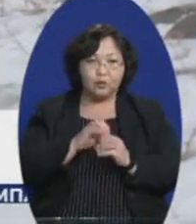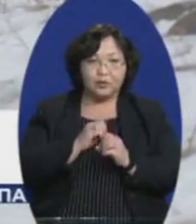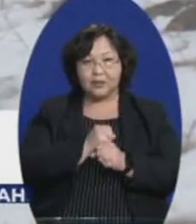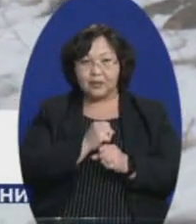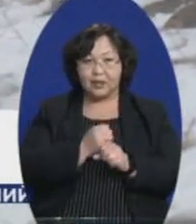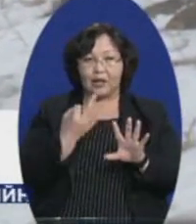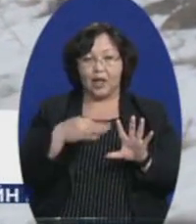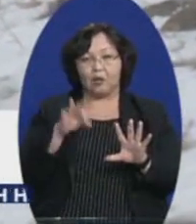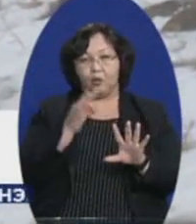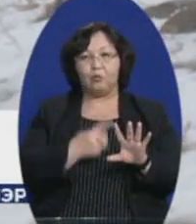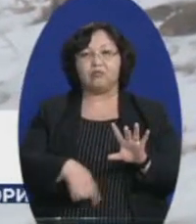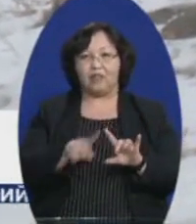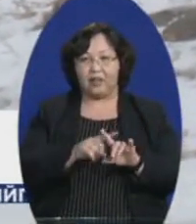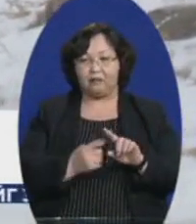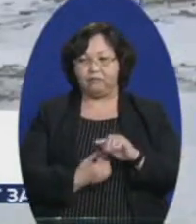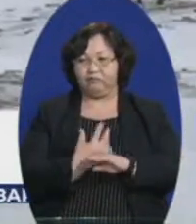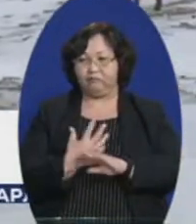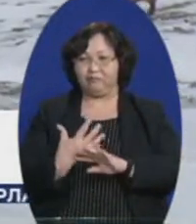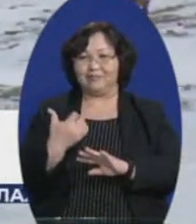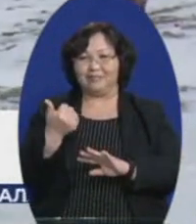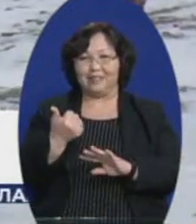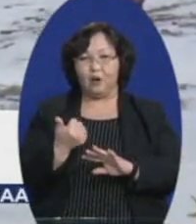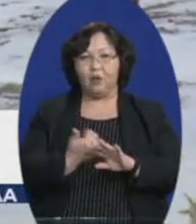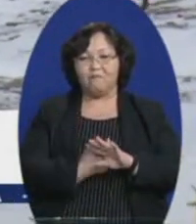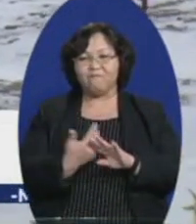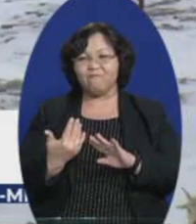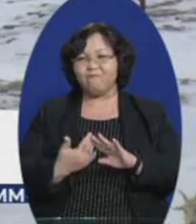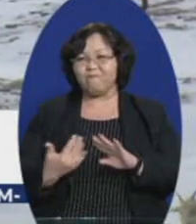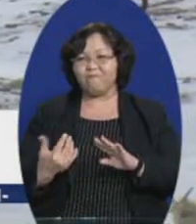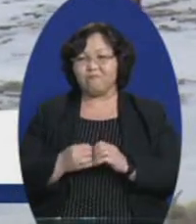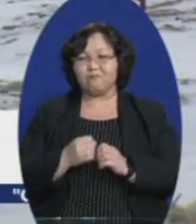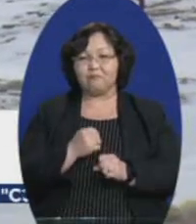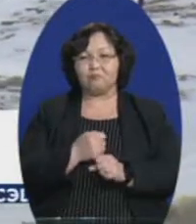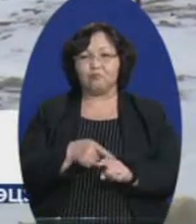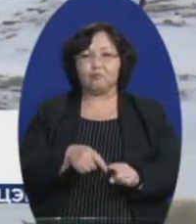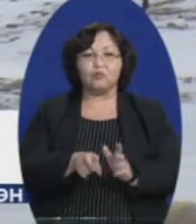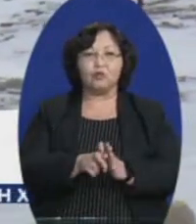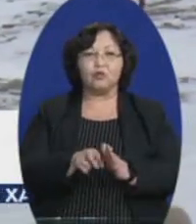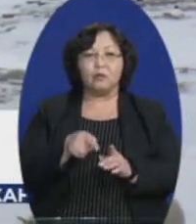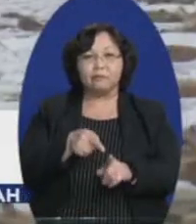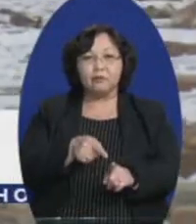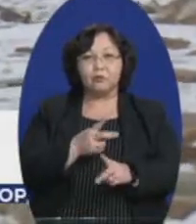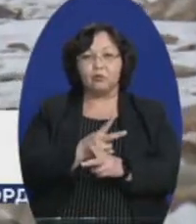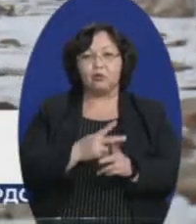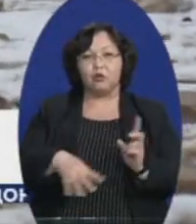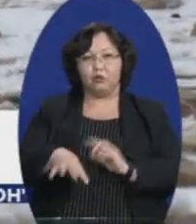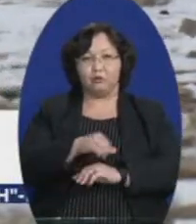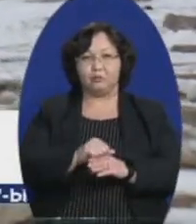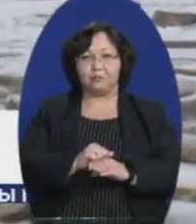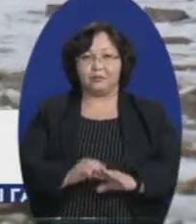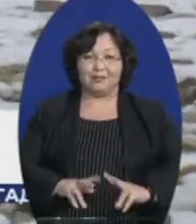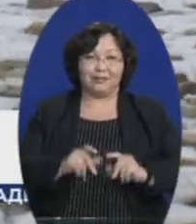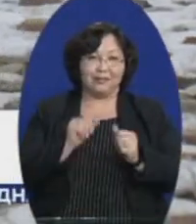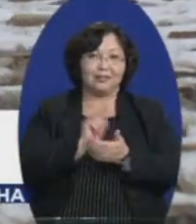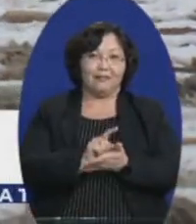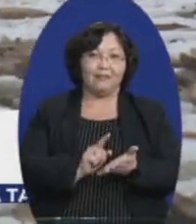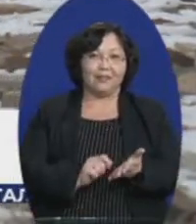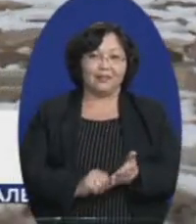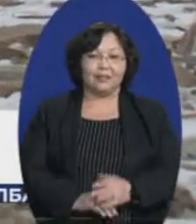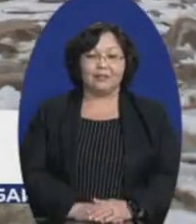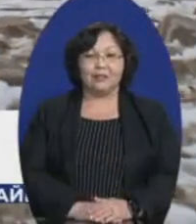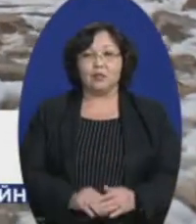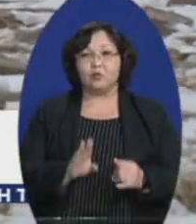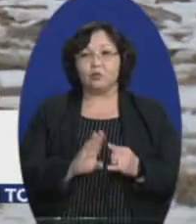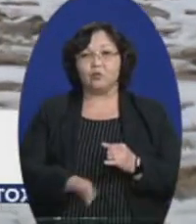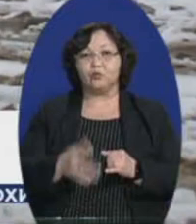бас танилцуулж байна. Тиймээс бэлчээрийн талхлалтыг бууруулахад чиглэсэн хууль эрх зүйн орчныг сайжруулах зайлшгүй шаардлага байгаа юм а.